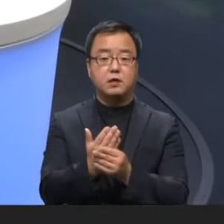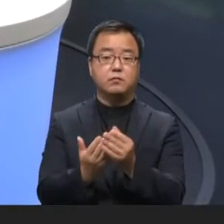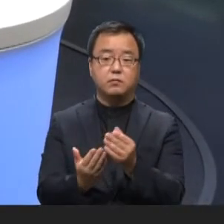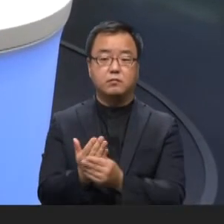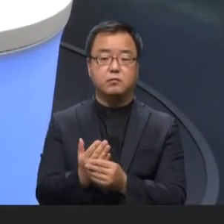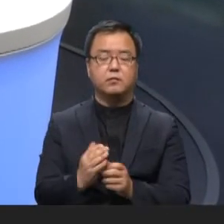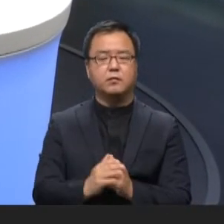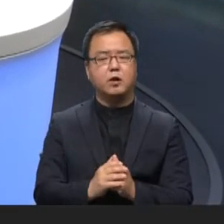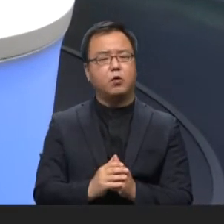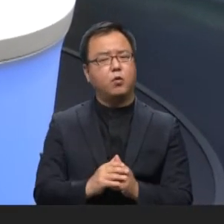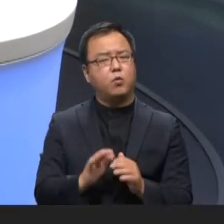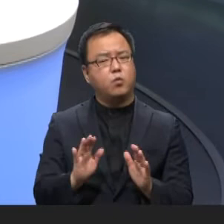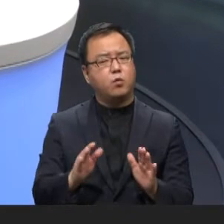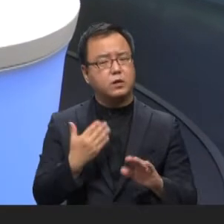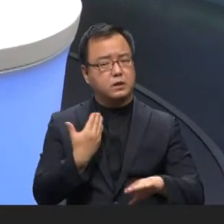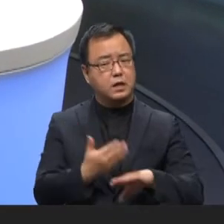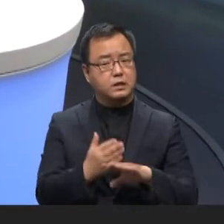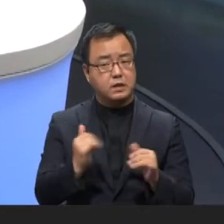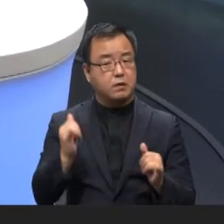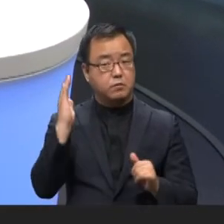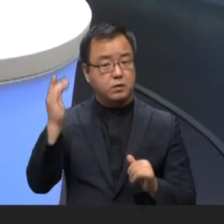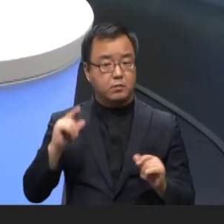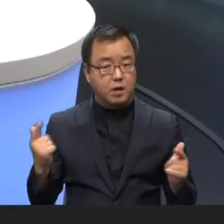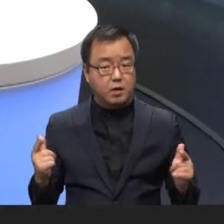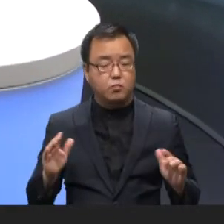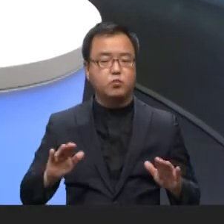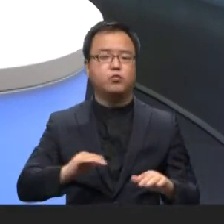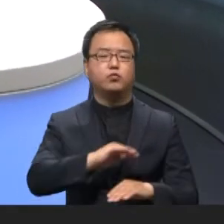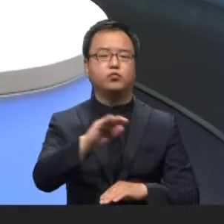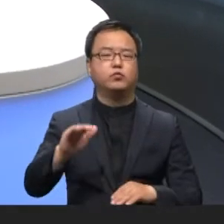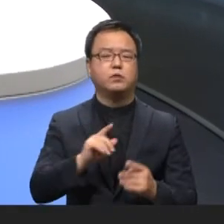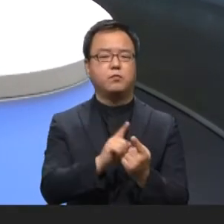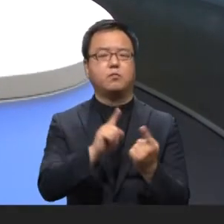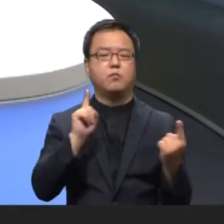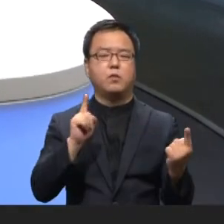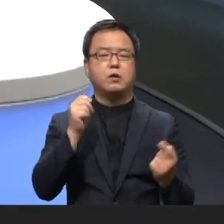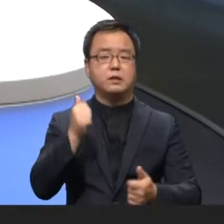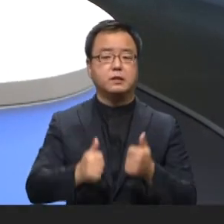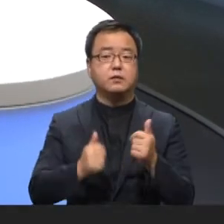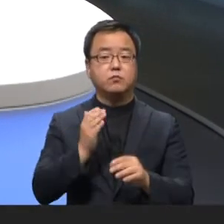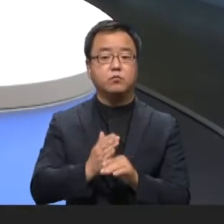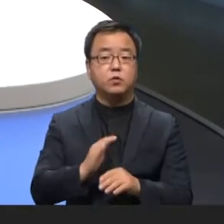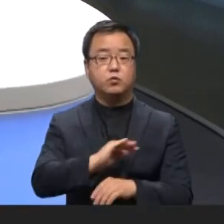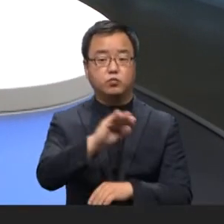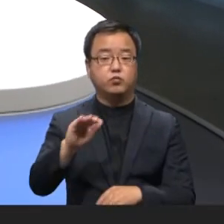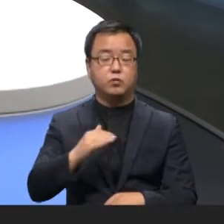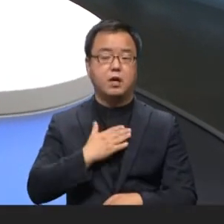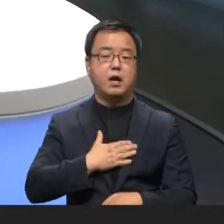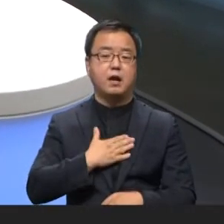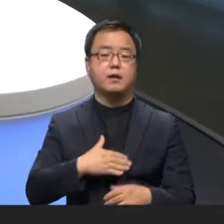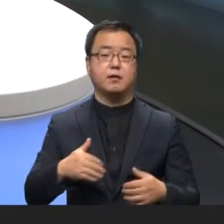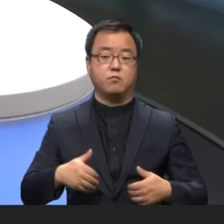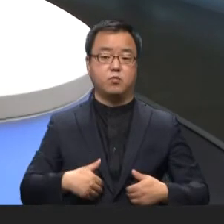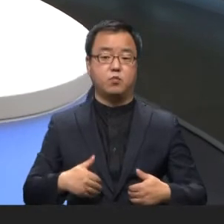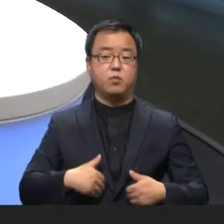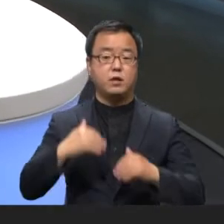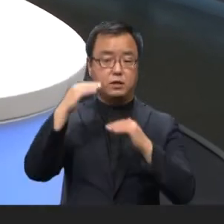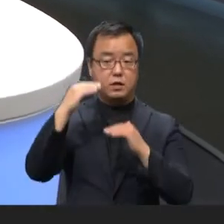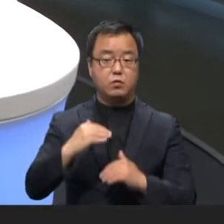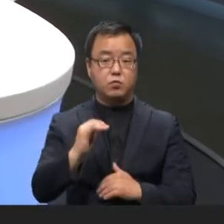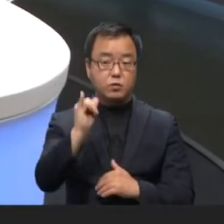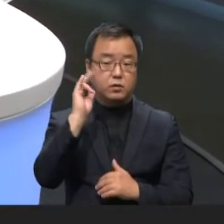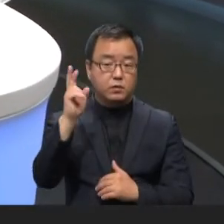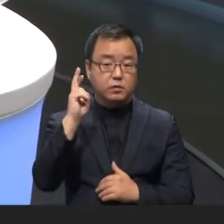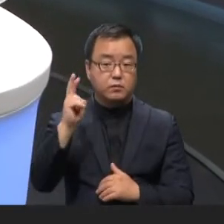남의 일이 아닙니다 우리도 지금 기대 매 시험을 많이 치러 내고 있는데 우리가 좀 시사를 받는 부분도 있을 것 같아요 네 그렇습니다 이 대입